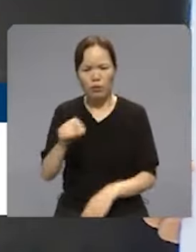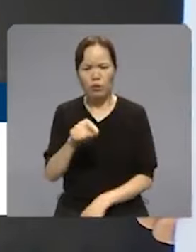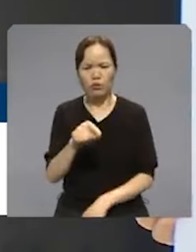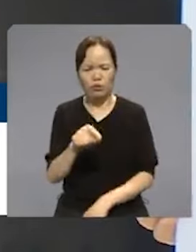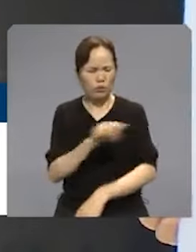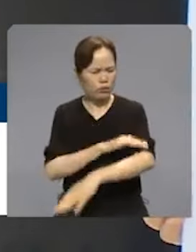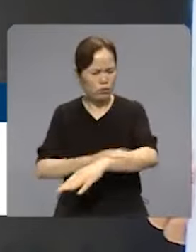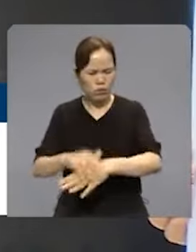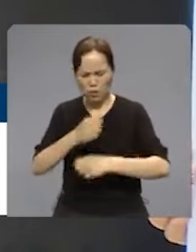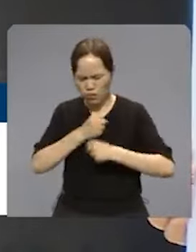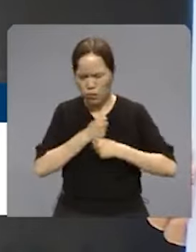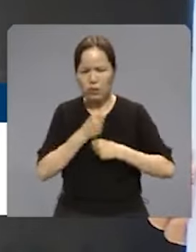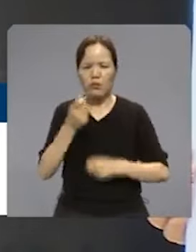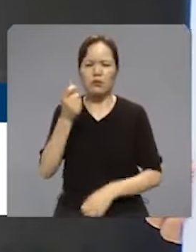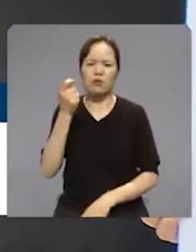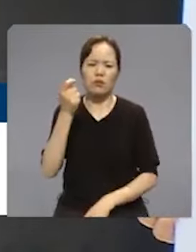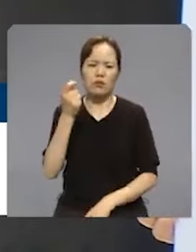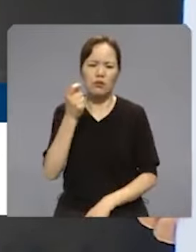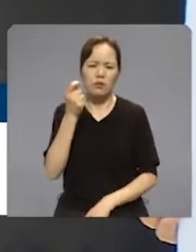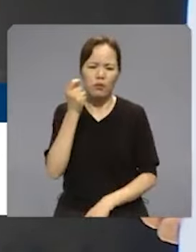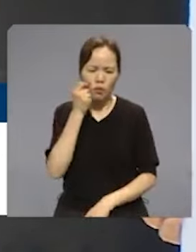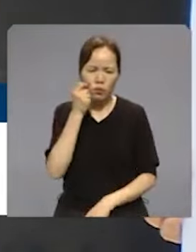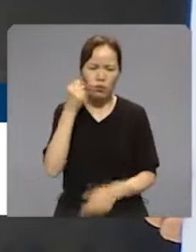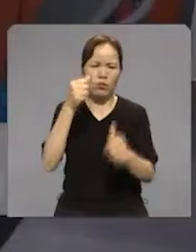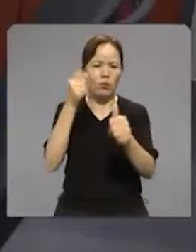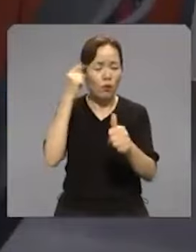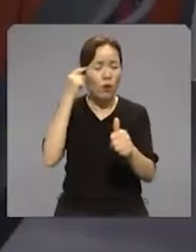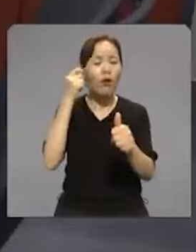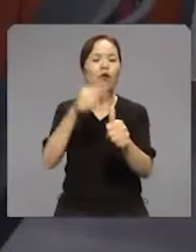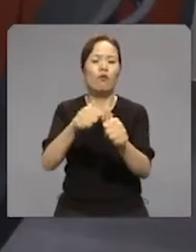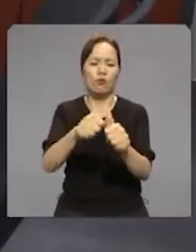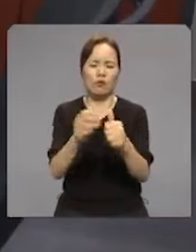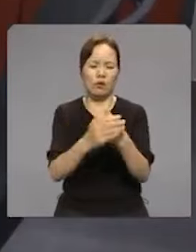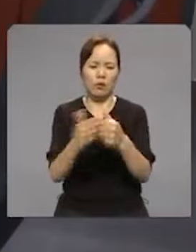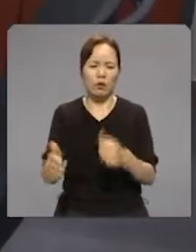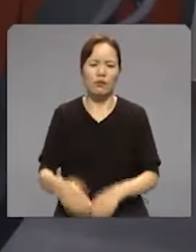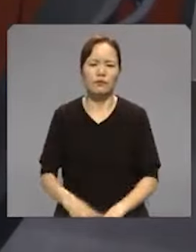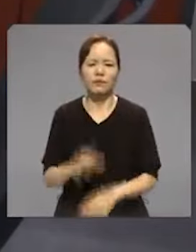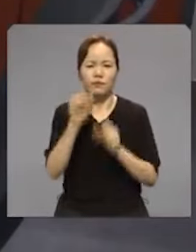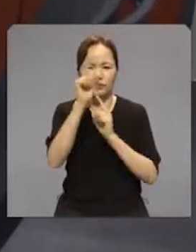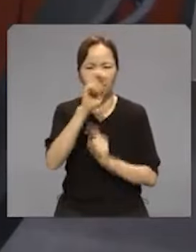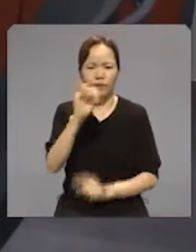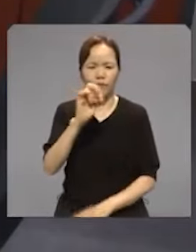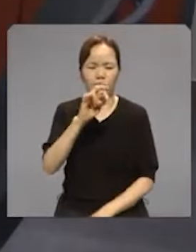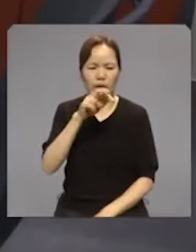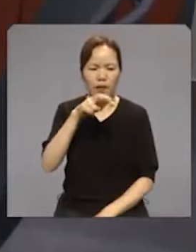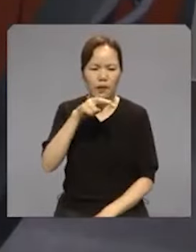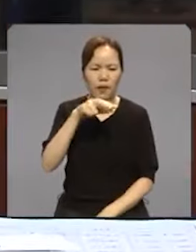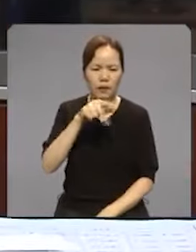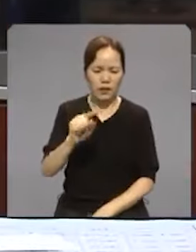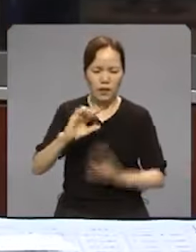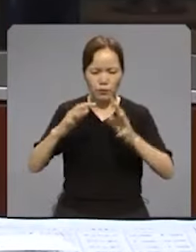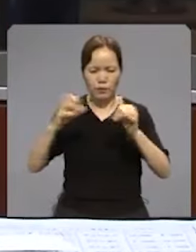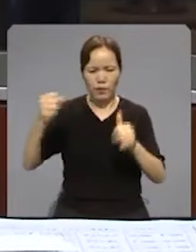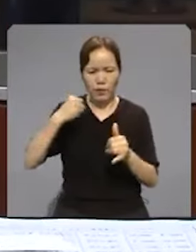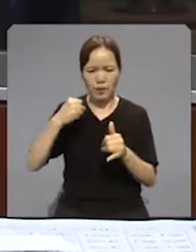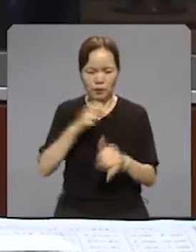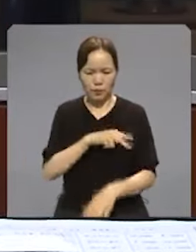이것도 제대로 지키지 않아서 이것도 권고니까요. 임의자 국민의힘 의원이 대책을